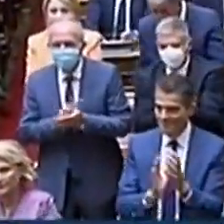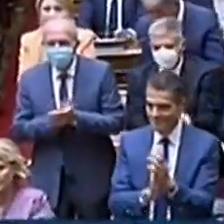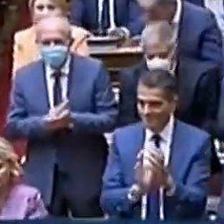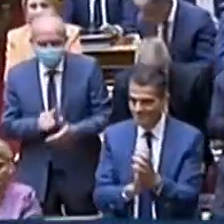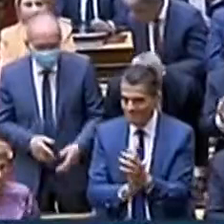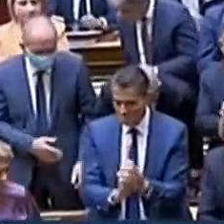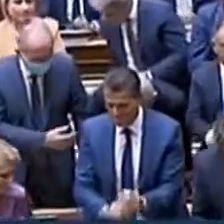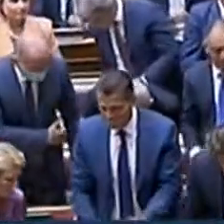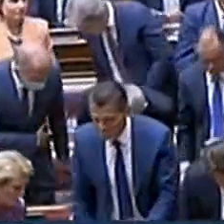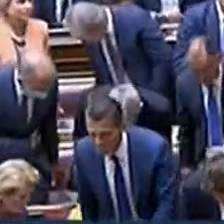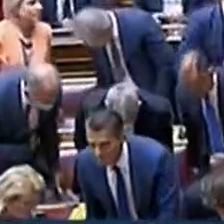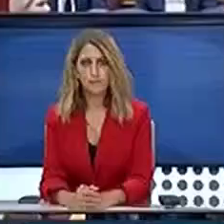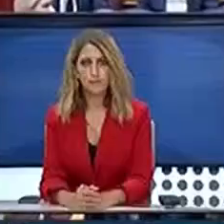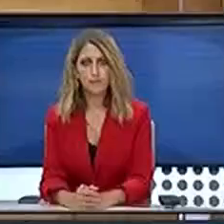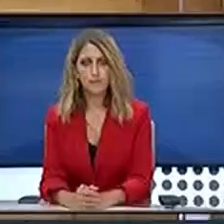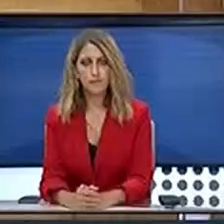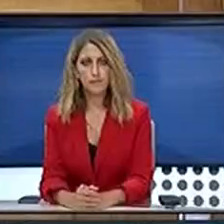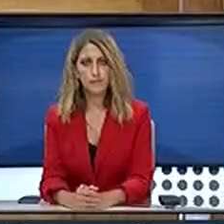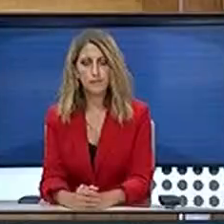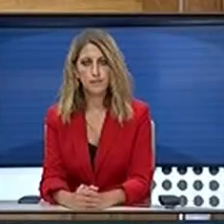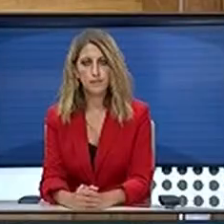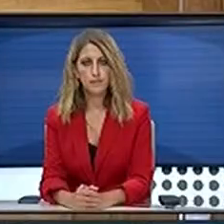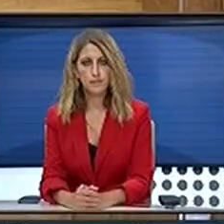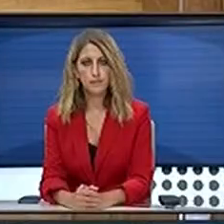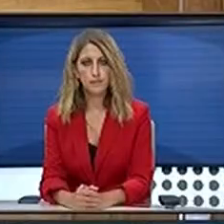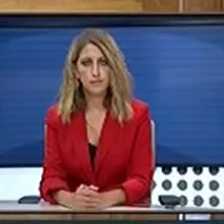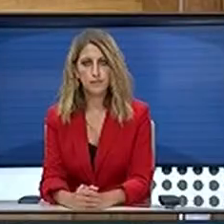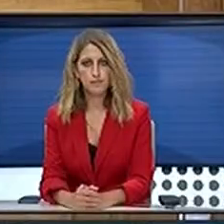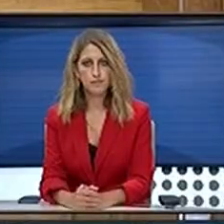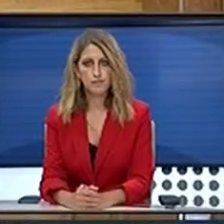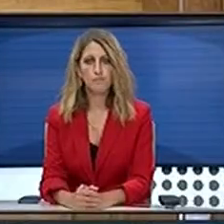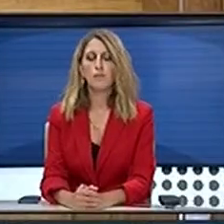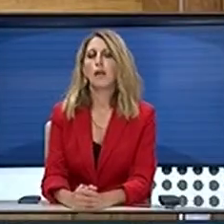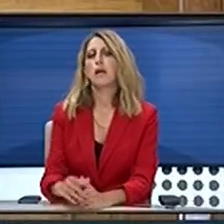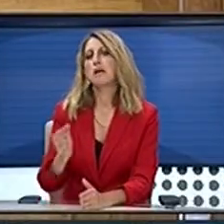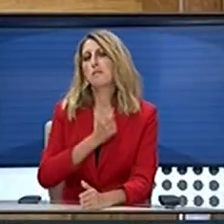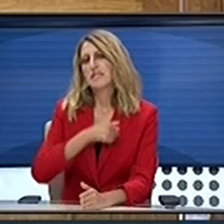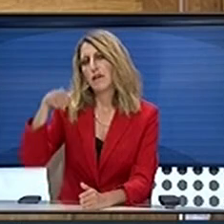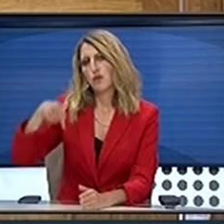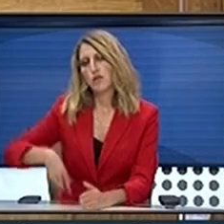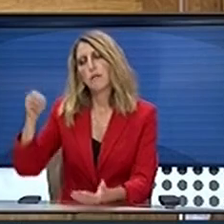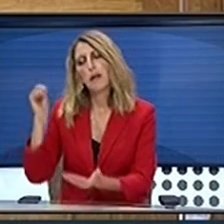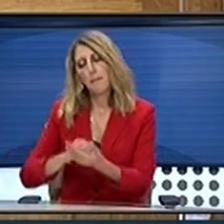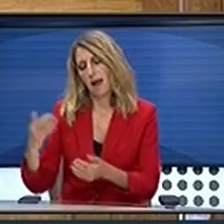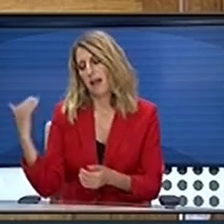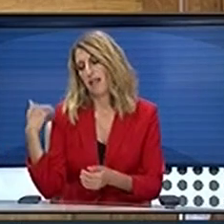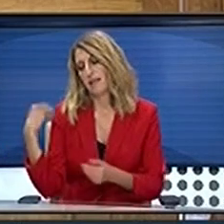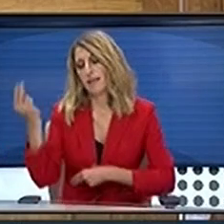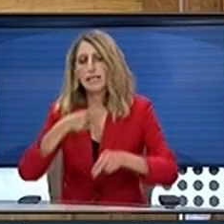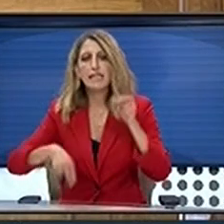Ζητάτε, θα το ξανακάνετε φαντάζομαι σήμερα, ζητάτε εκλογές. Σε αυτό το